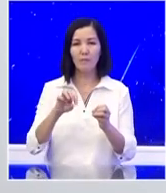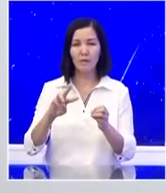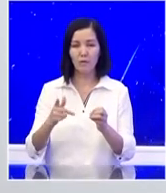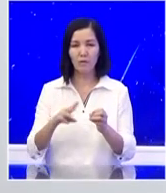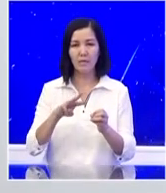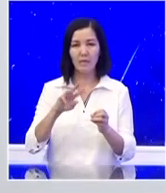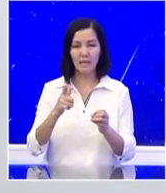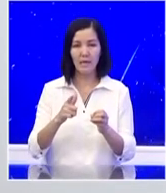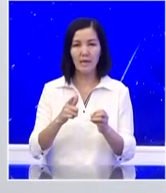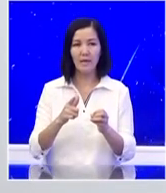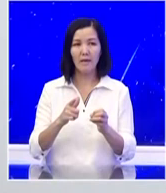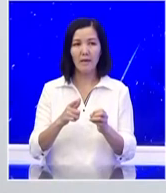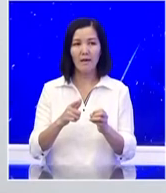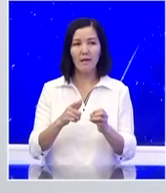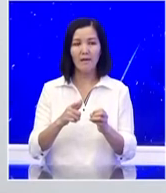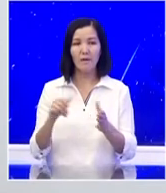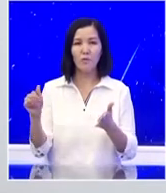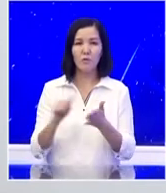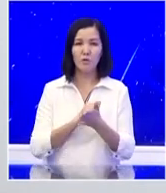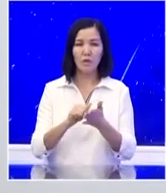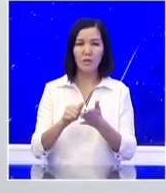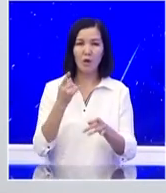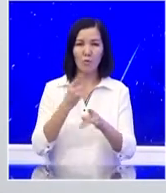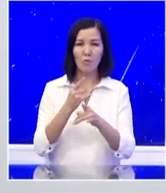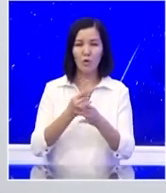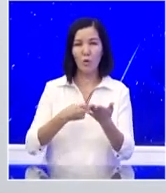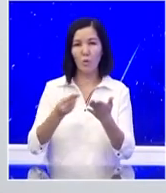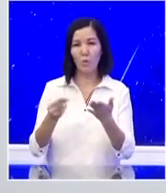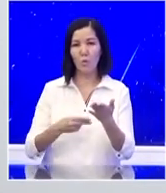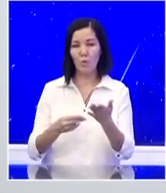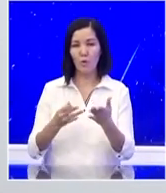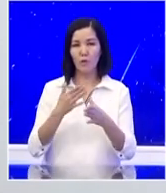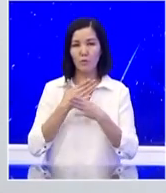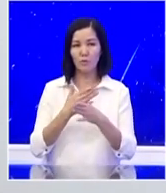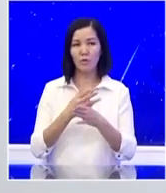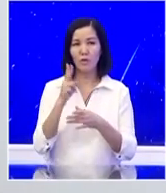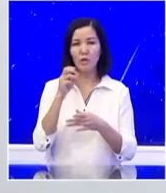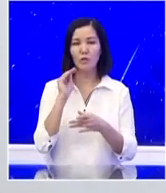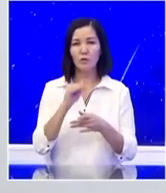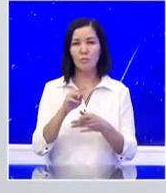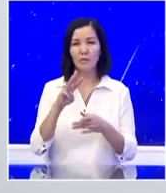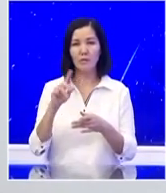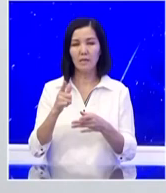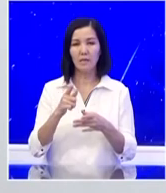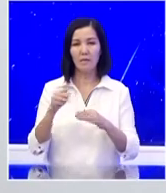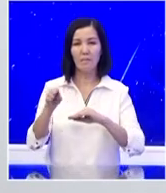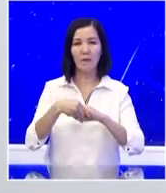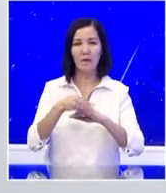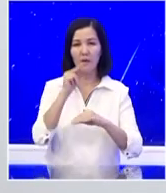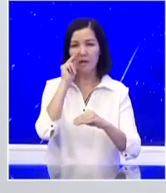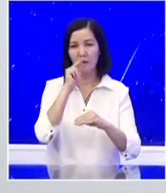қаражатына істелмеген актілерге қол қойғаны үшін 200 мың теңге пара алды деген